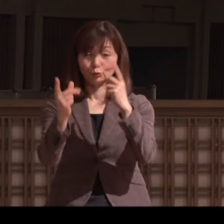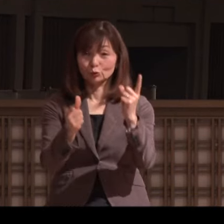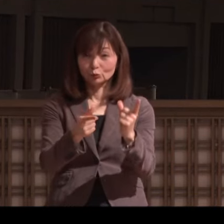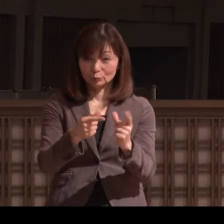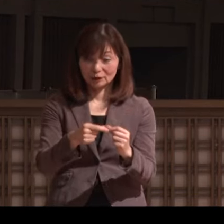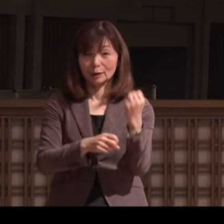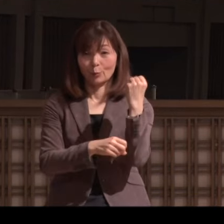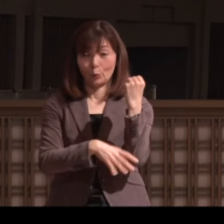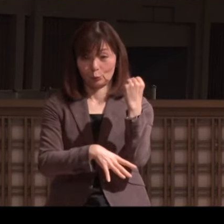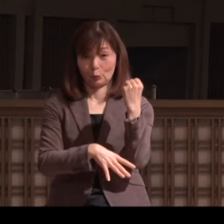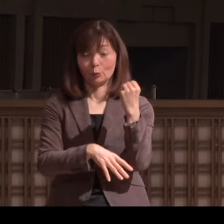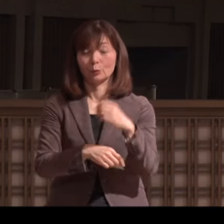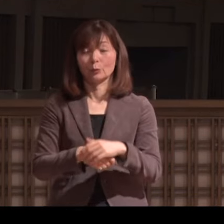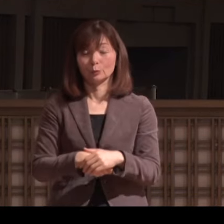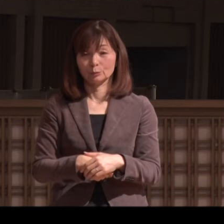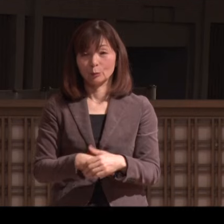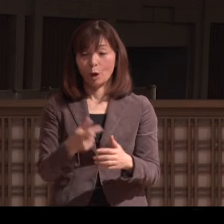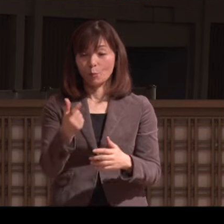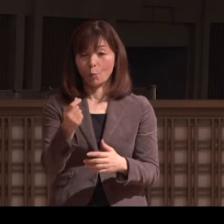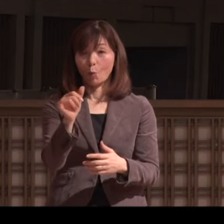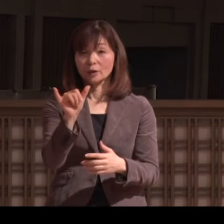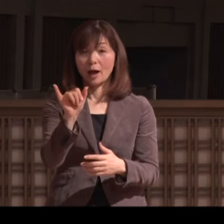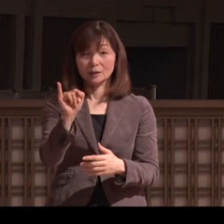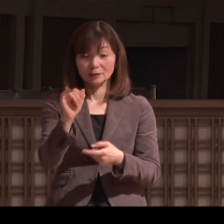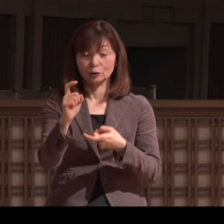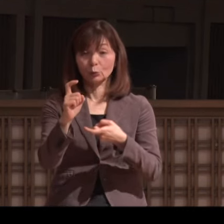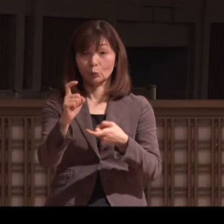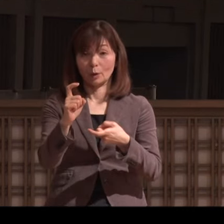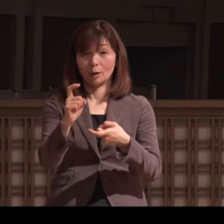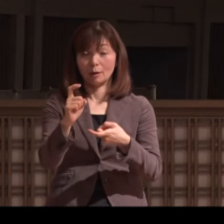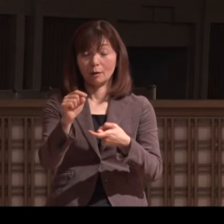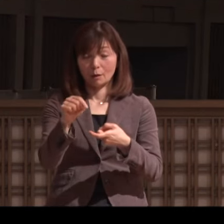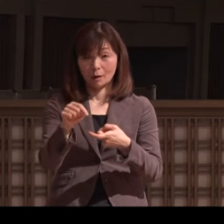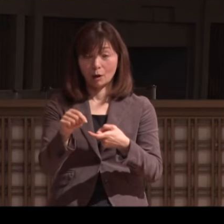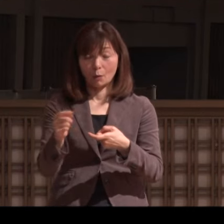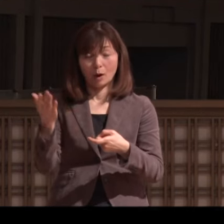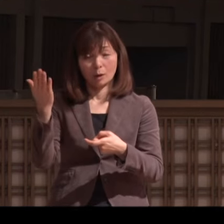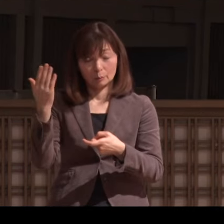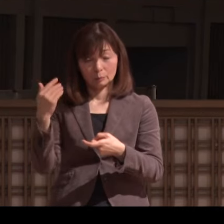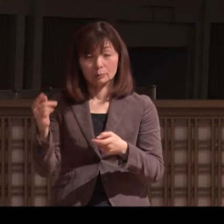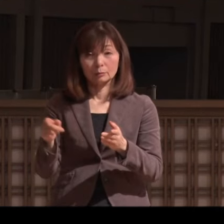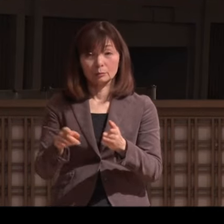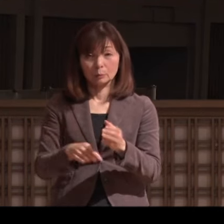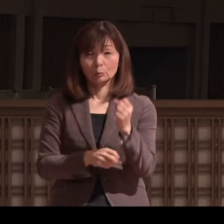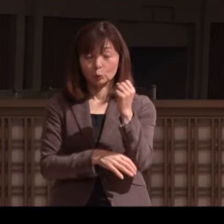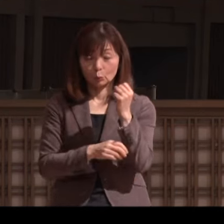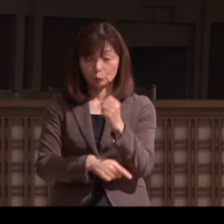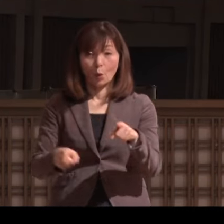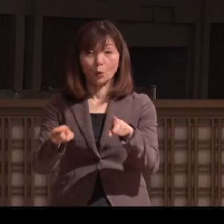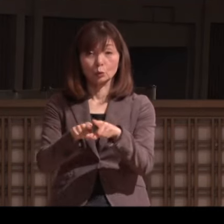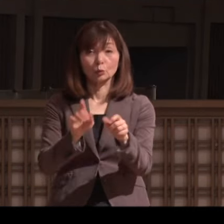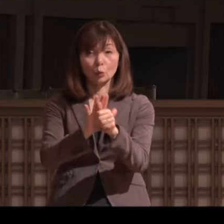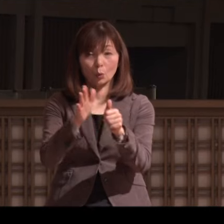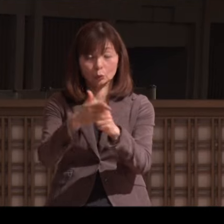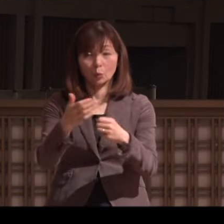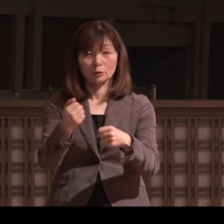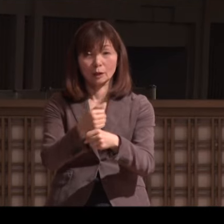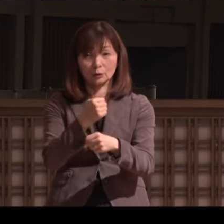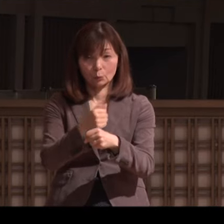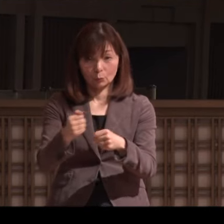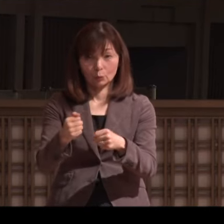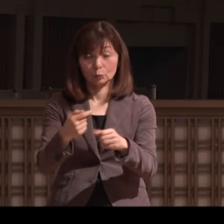れたということですけれどもこのやいという言葉にはえ元々え共同して作業するという意味合いがあるということも先ほどご紹介さ